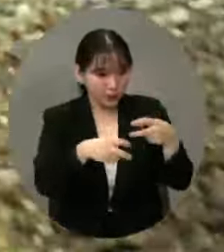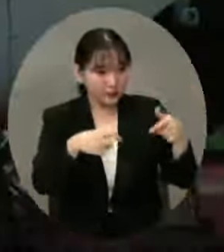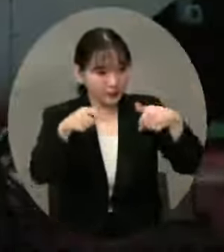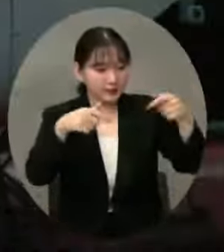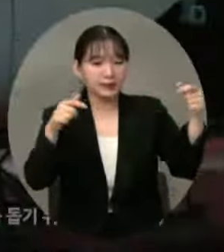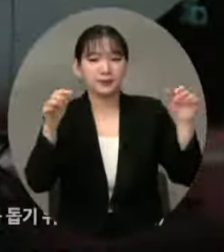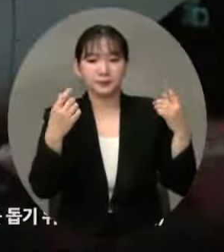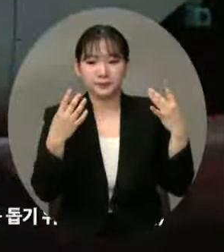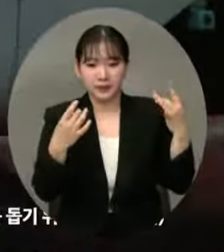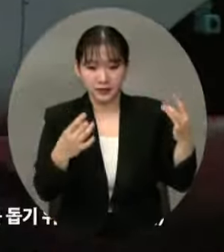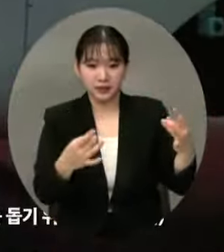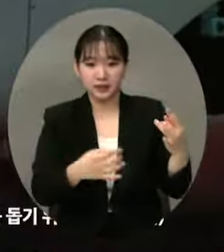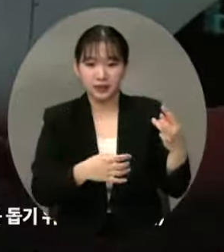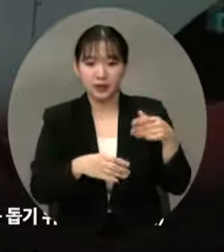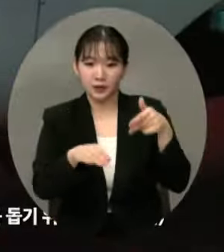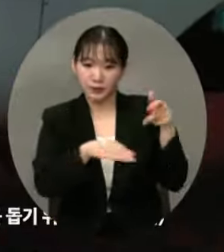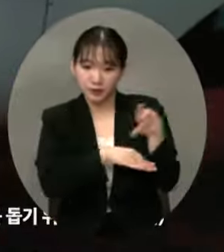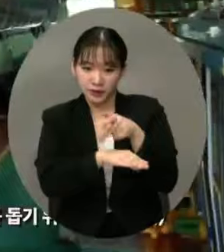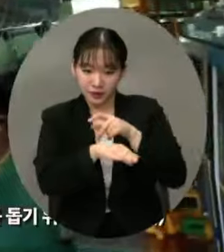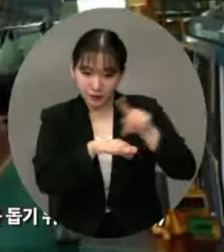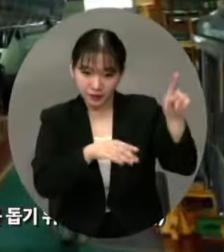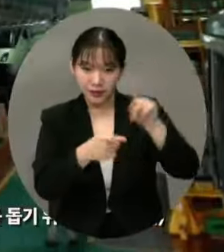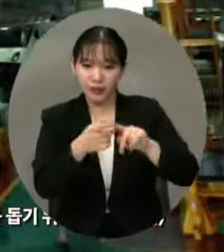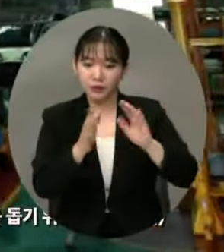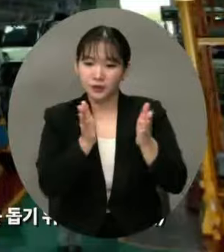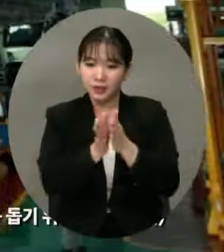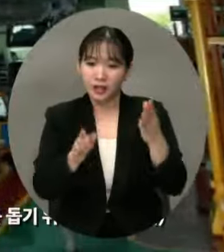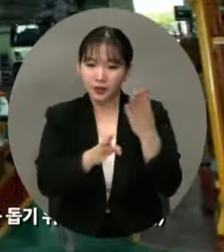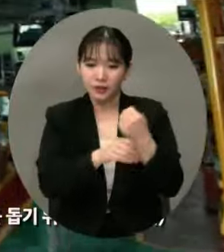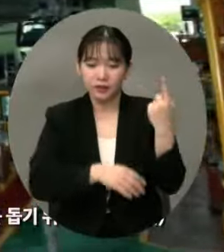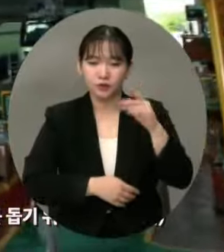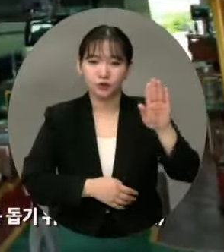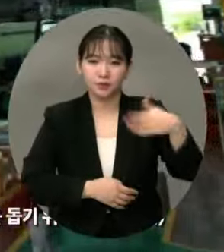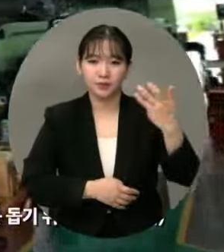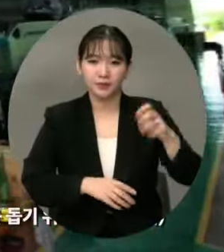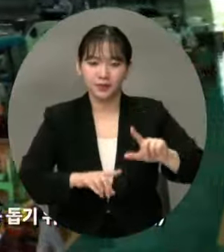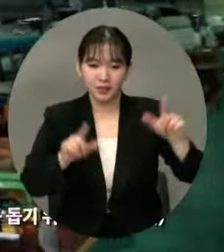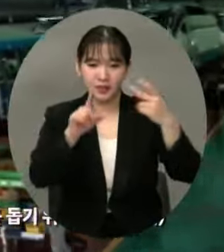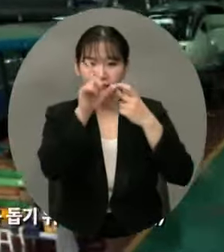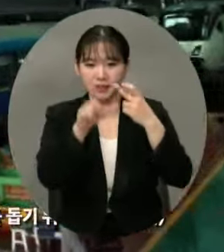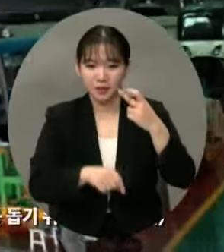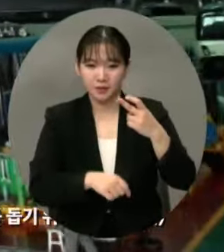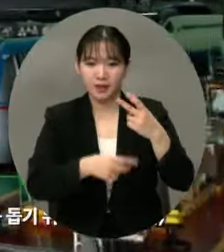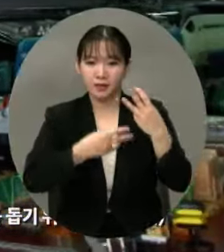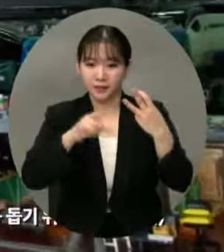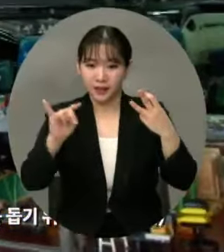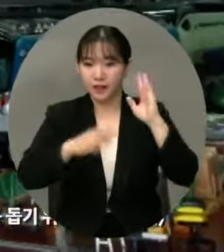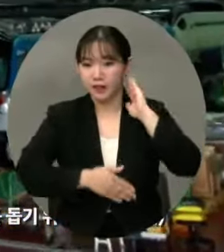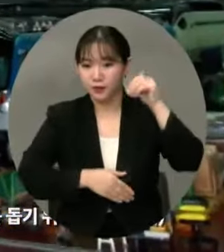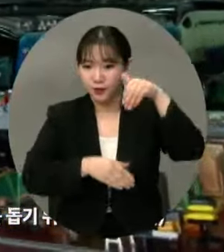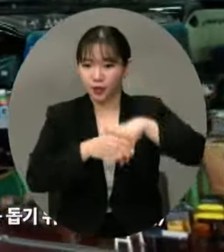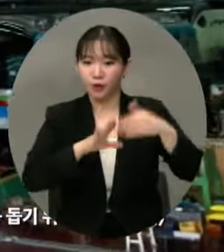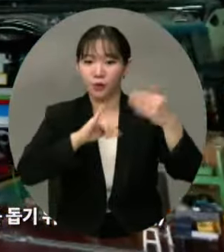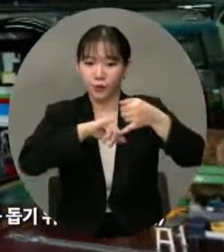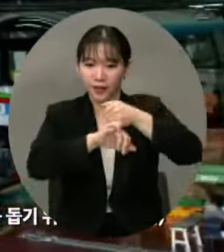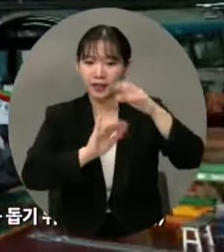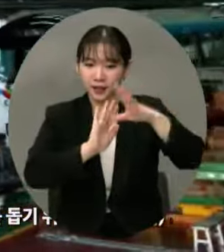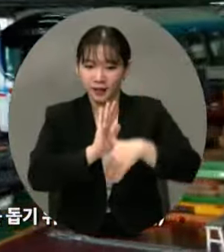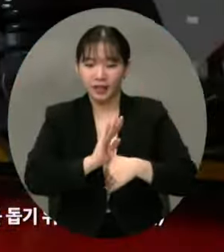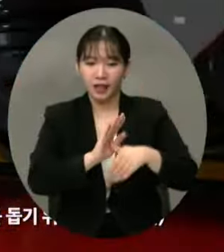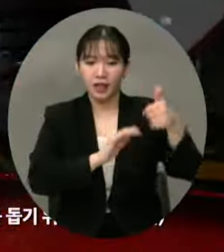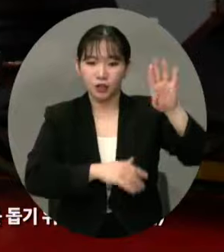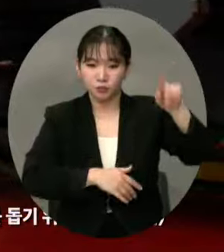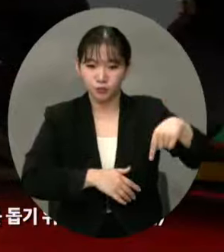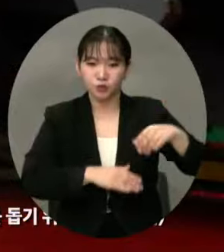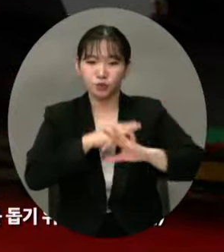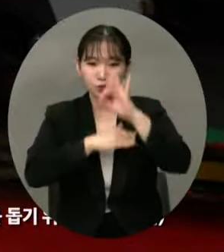됩니다. 고속철도에 대한 논의가 본격적으로 시작된 것은 1987년 12월 제13대 대통령 선거 공약에